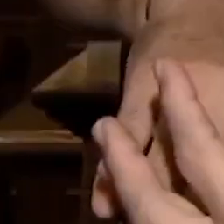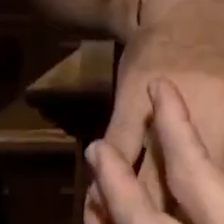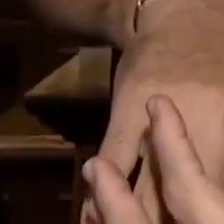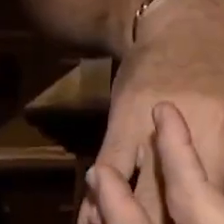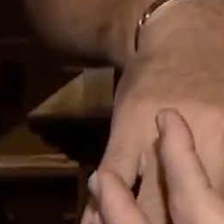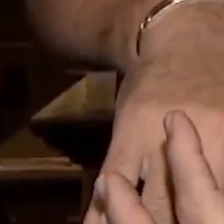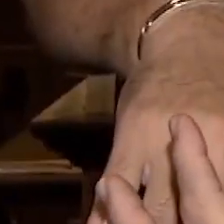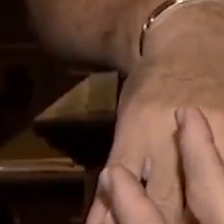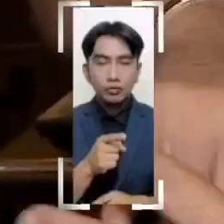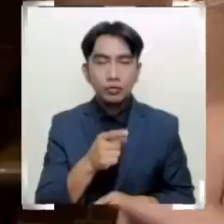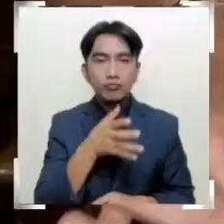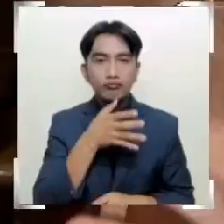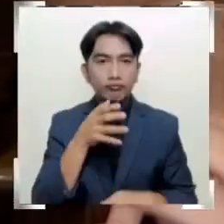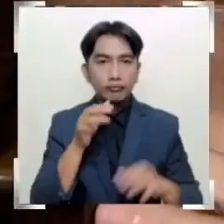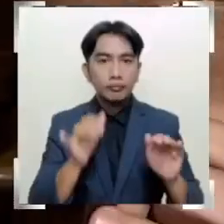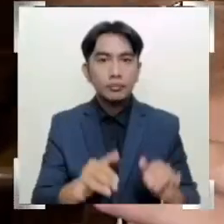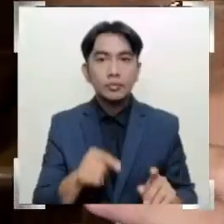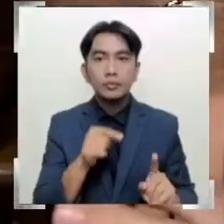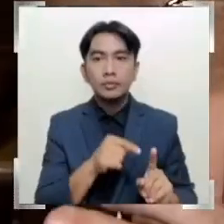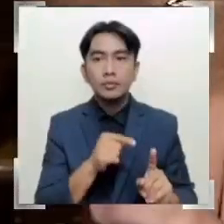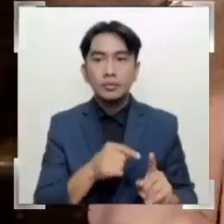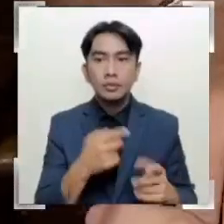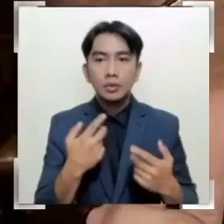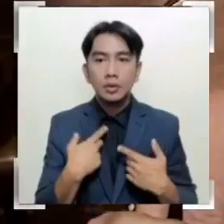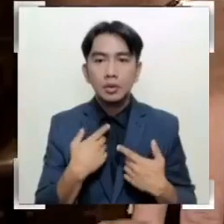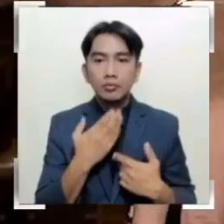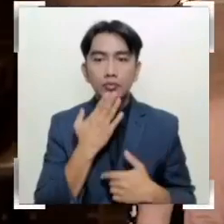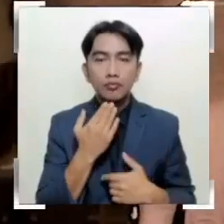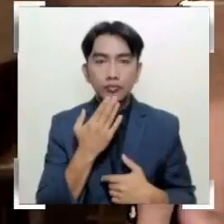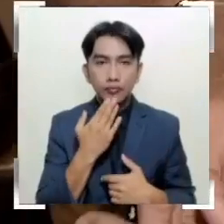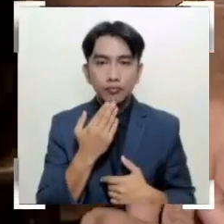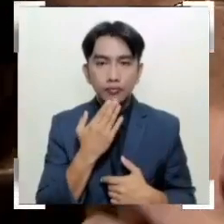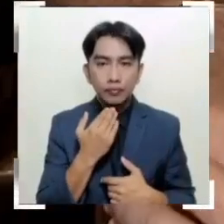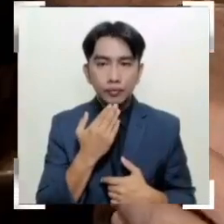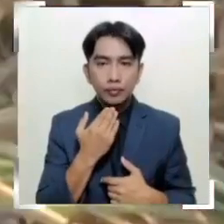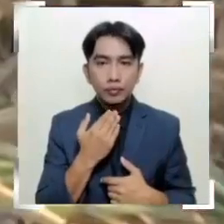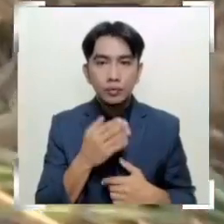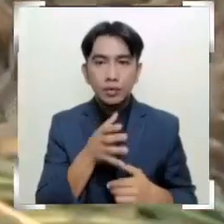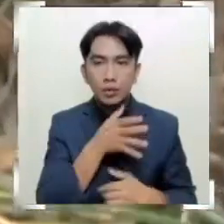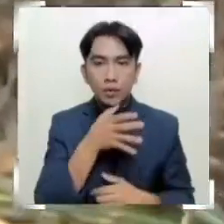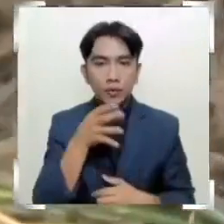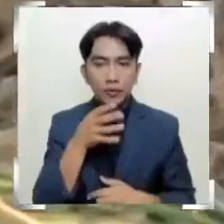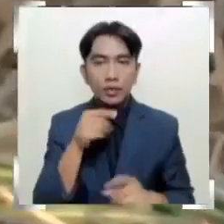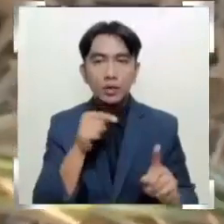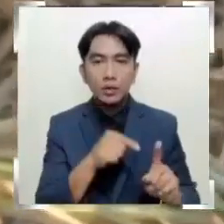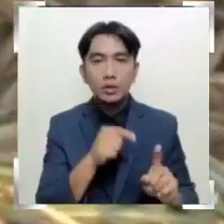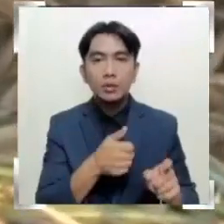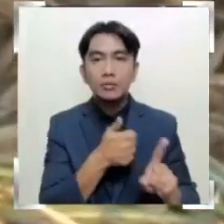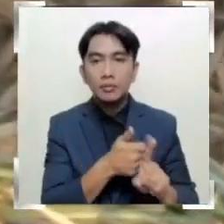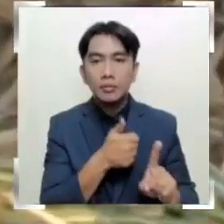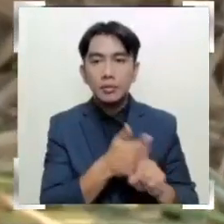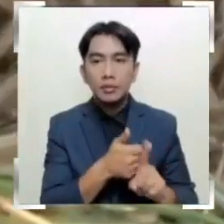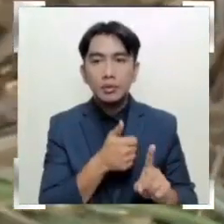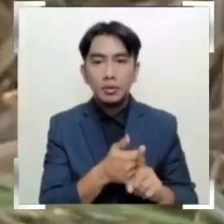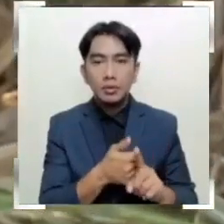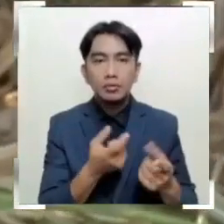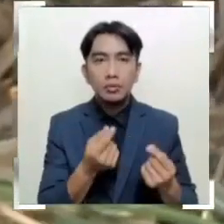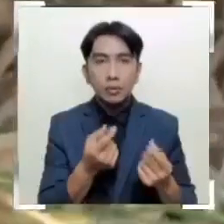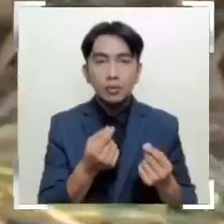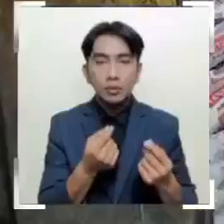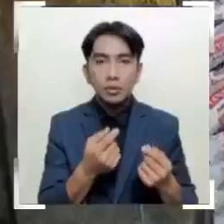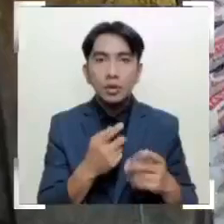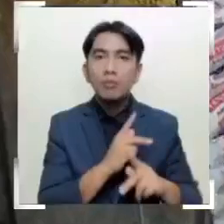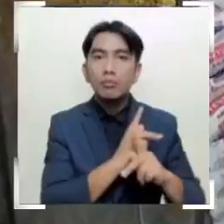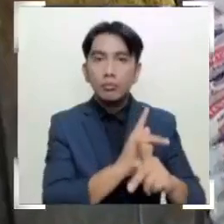farmer. He is running a sugar farm. So his sentiments po will be to safeguard the